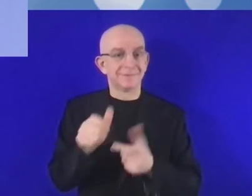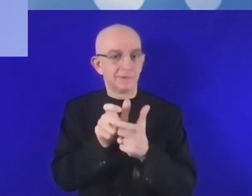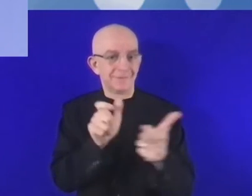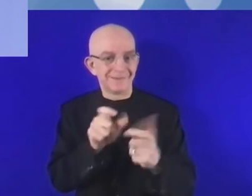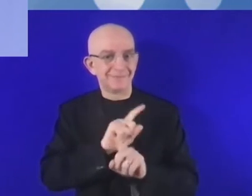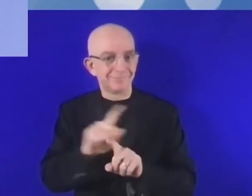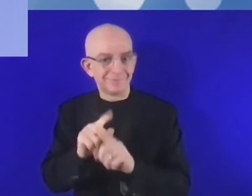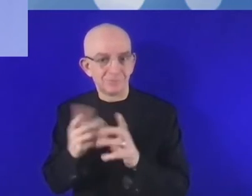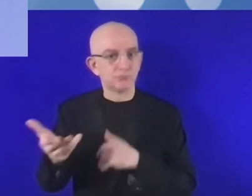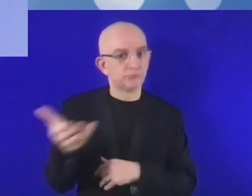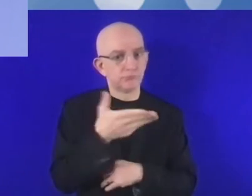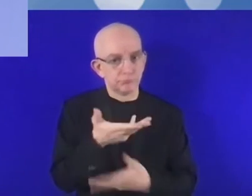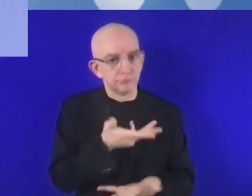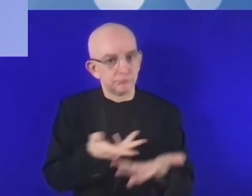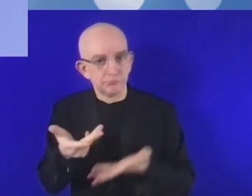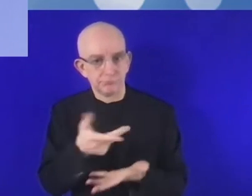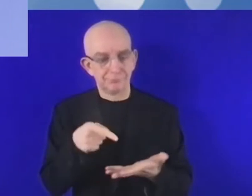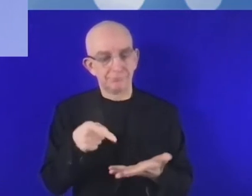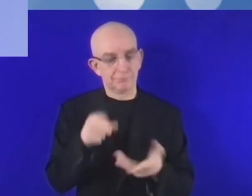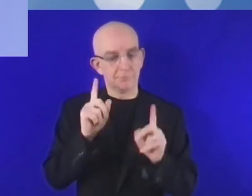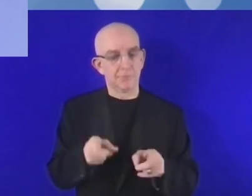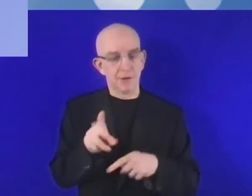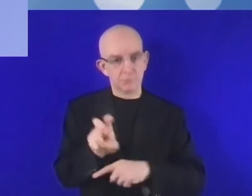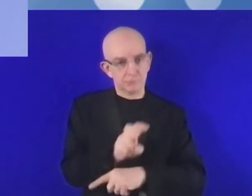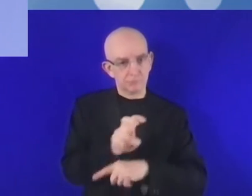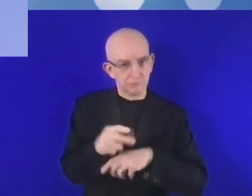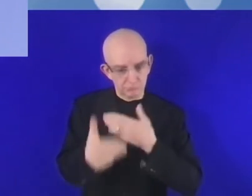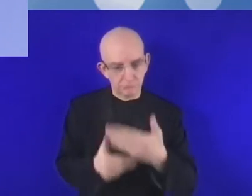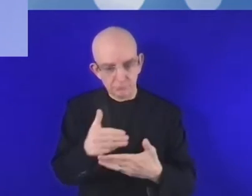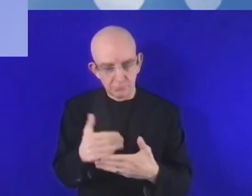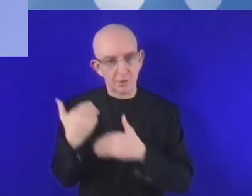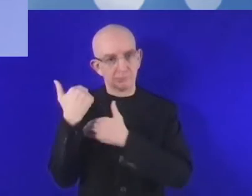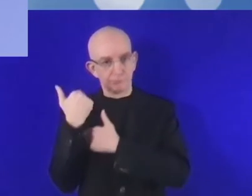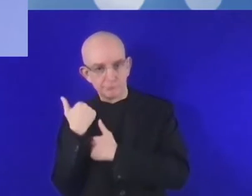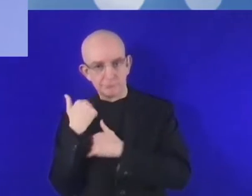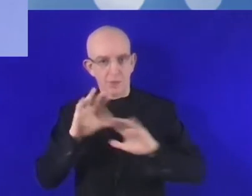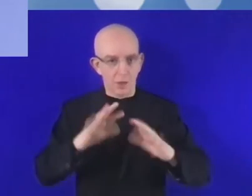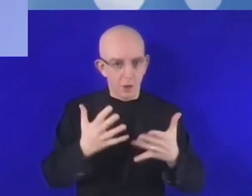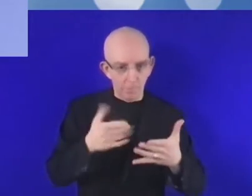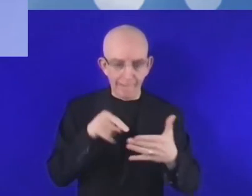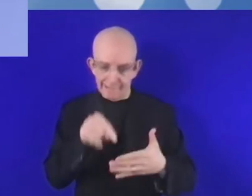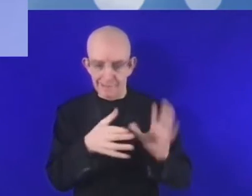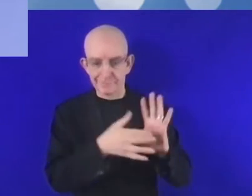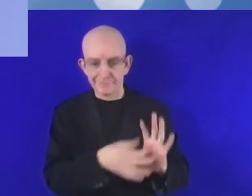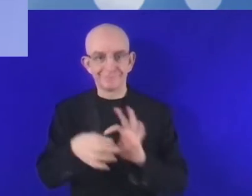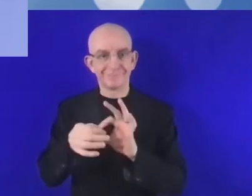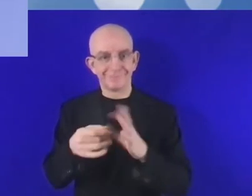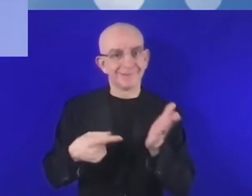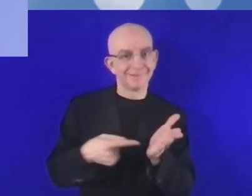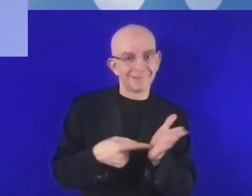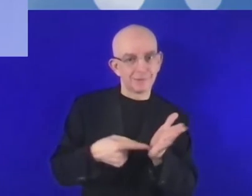время введения такого регулирования, которое должно поддерживать инвестиции в